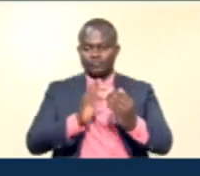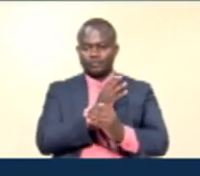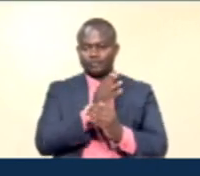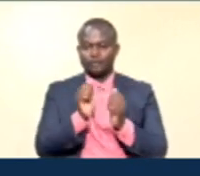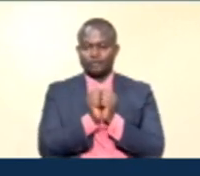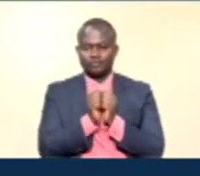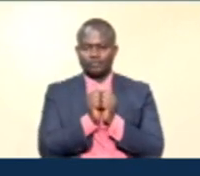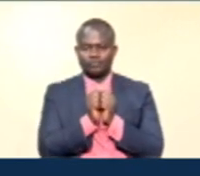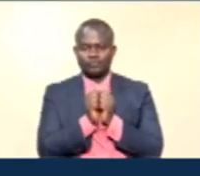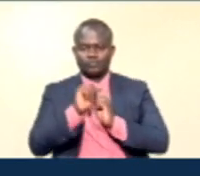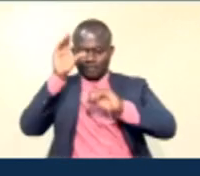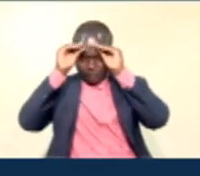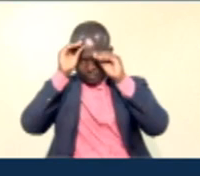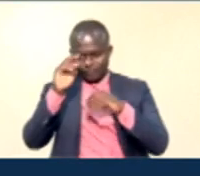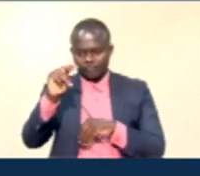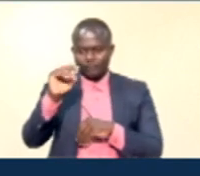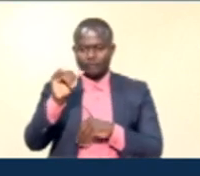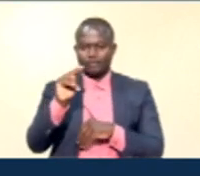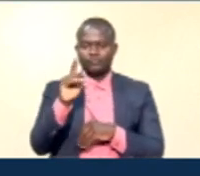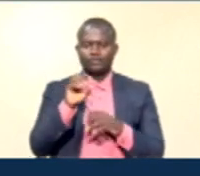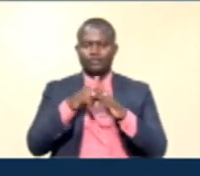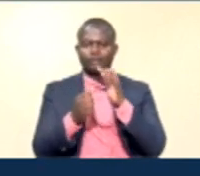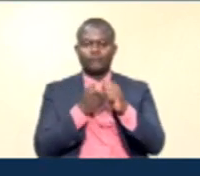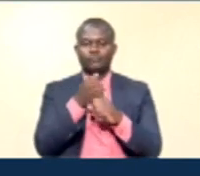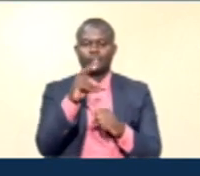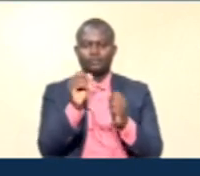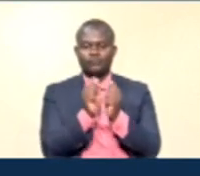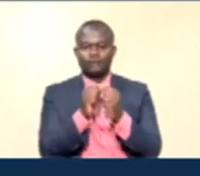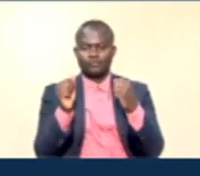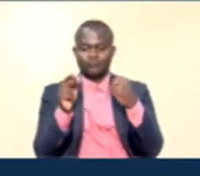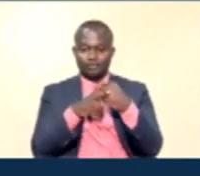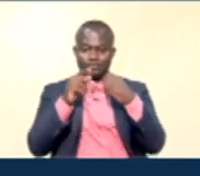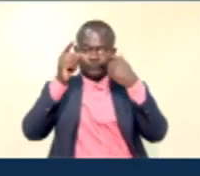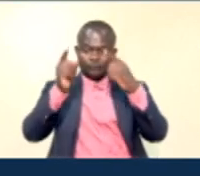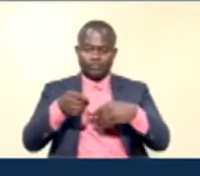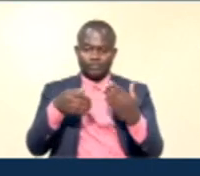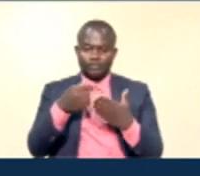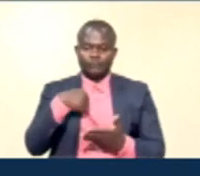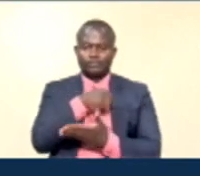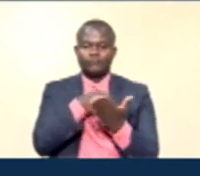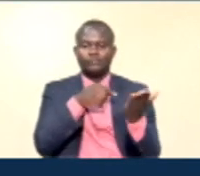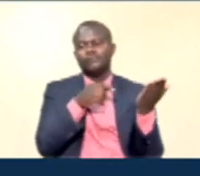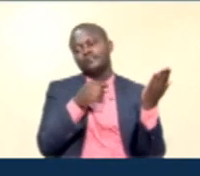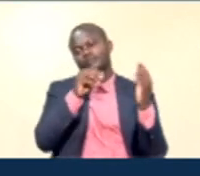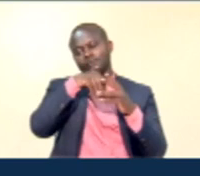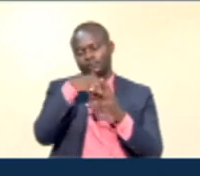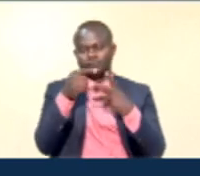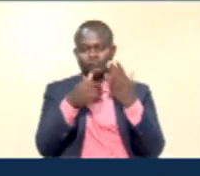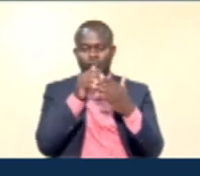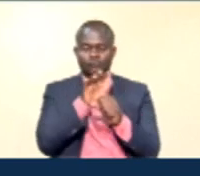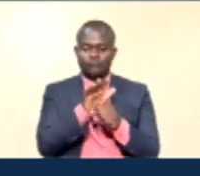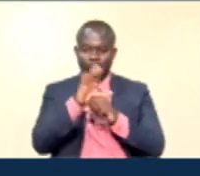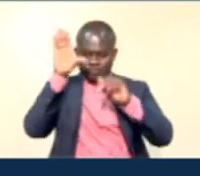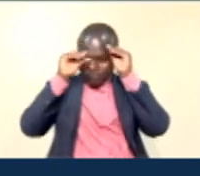z'abahanzi nize ku nyundo kuva 2016 ngezeyo rero nasanze yo donc hari ibintu byinshi byo kwiga